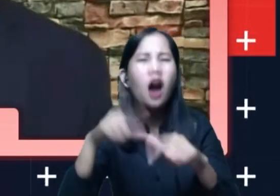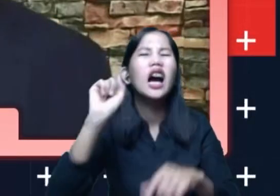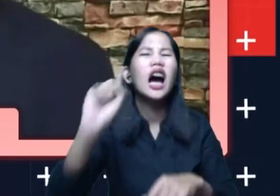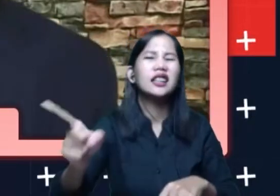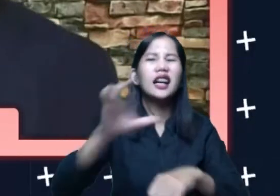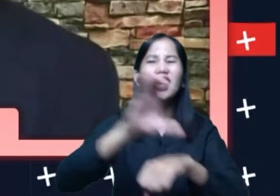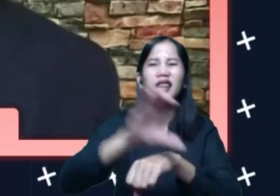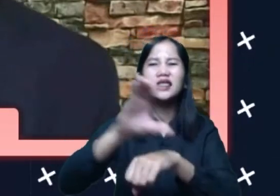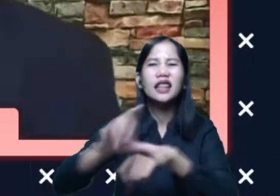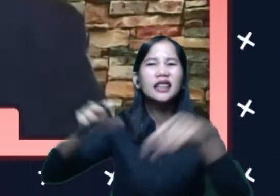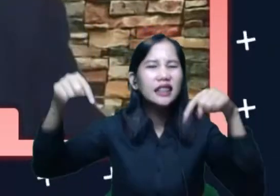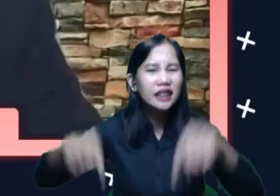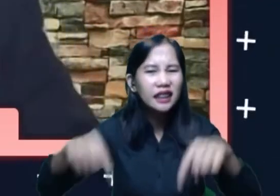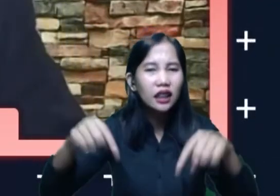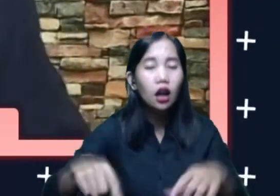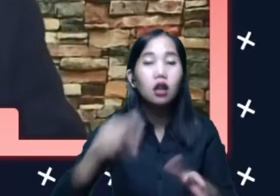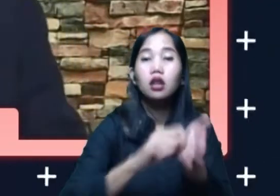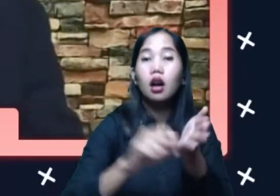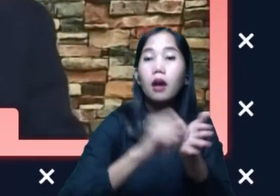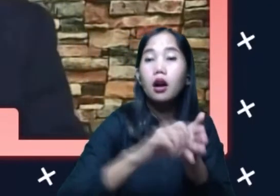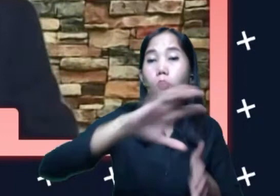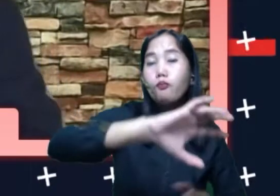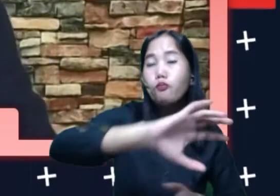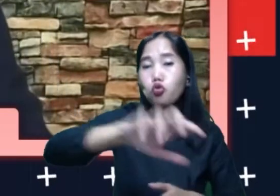ini tetap bisa menyatu secara